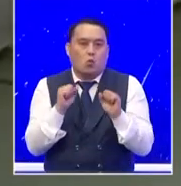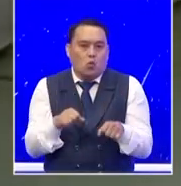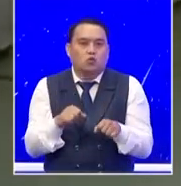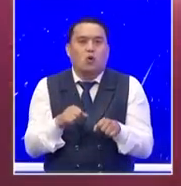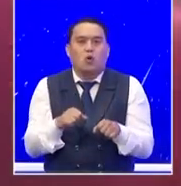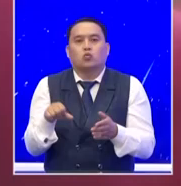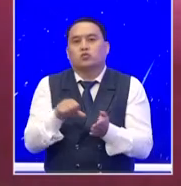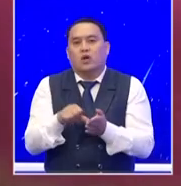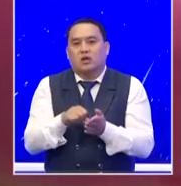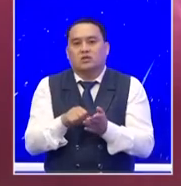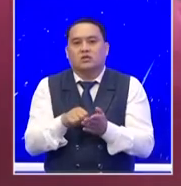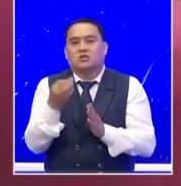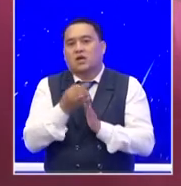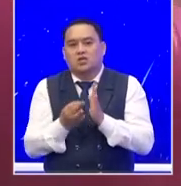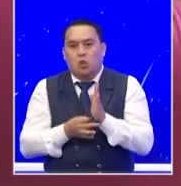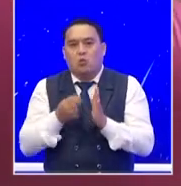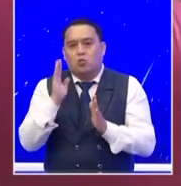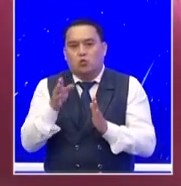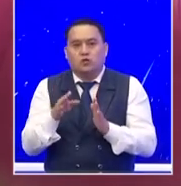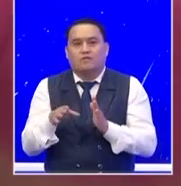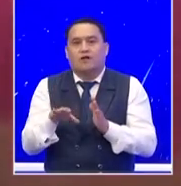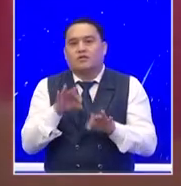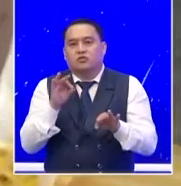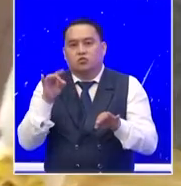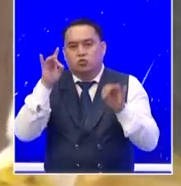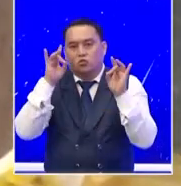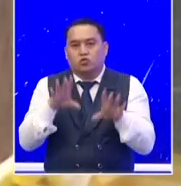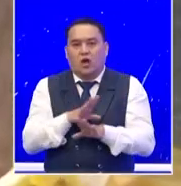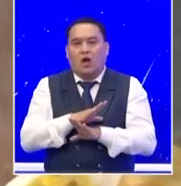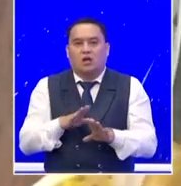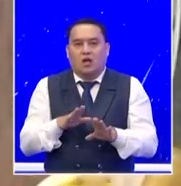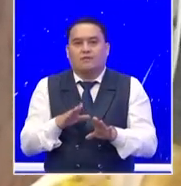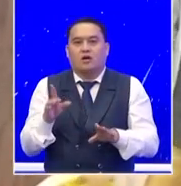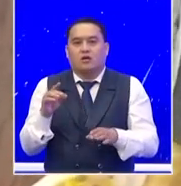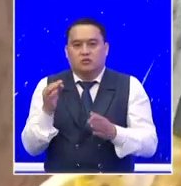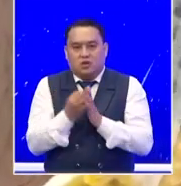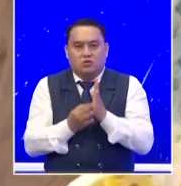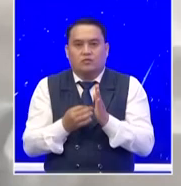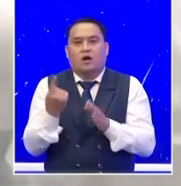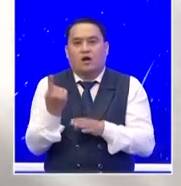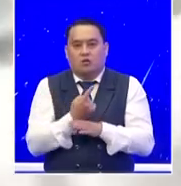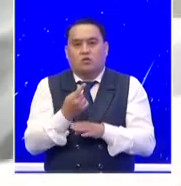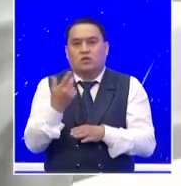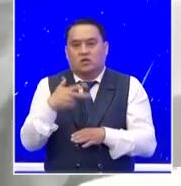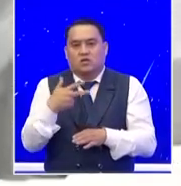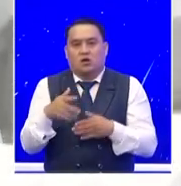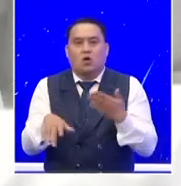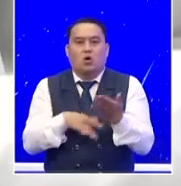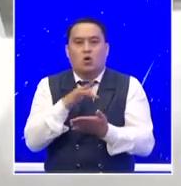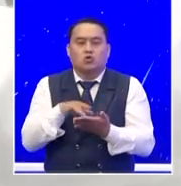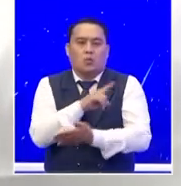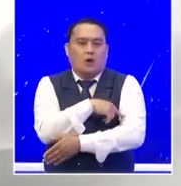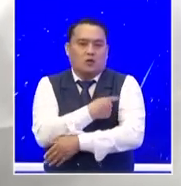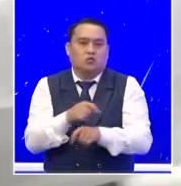предложено поучаствовать в таком тестировании, будут определяться случайным методом. Сделать тест можно в одной из 30 городских поликлиник,